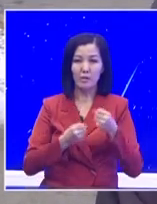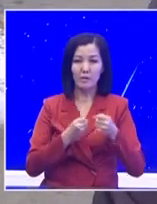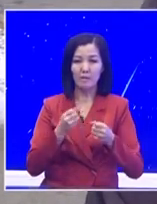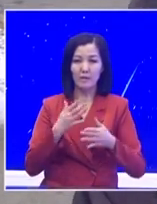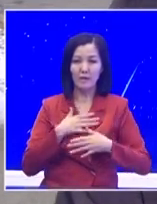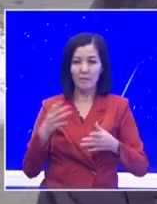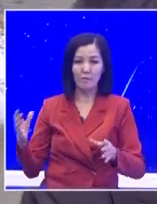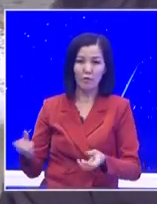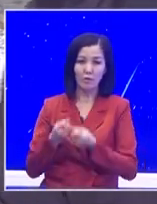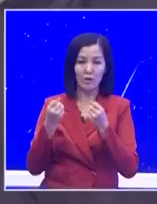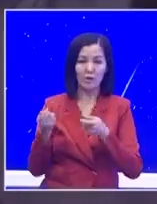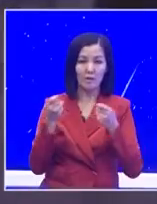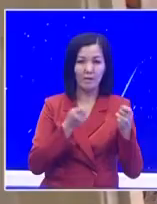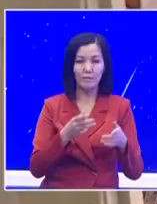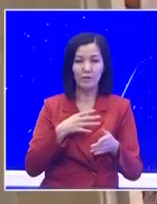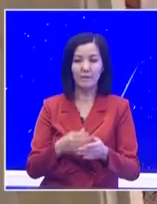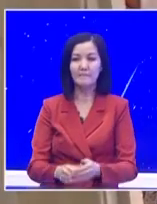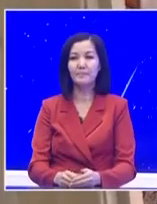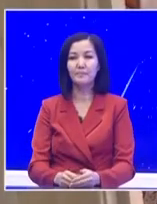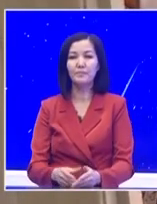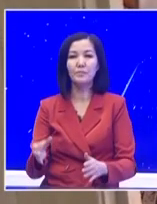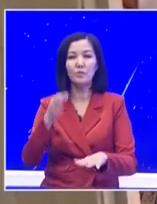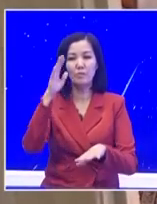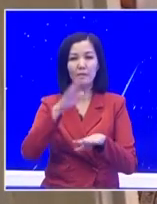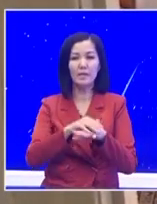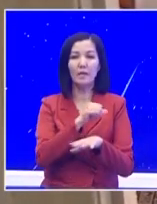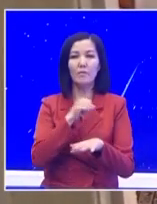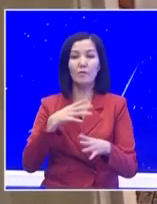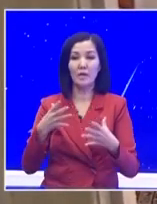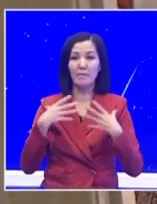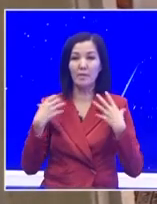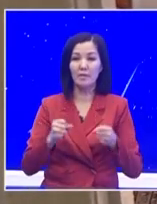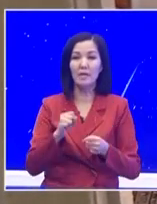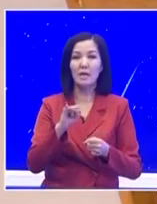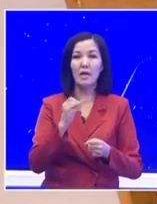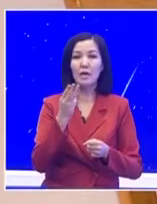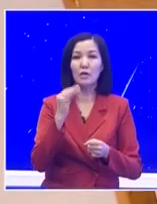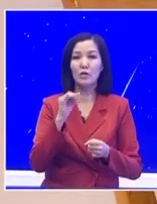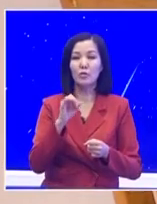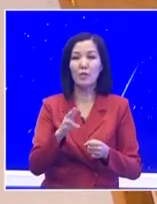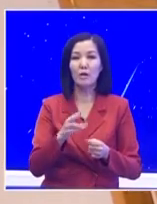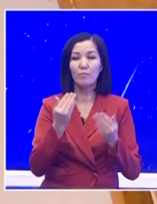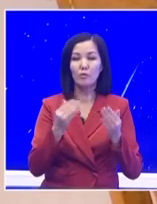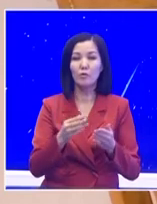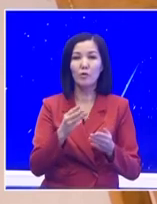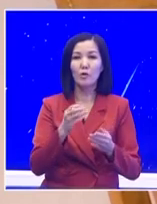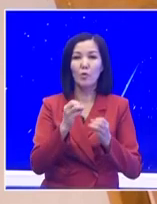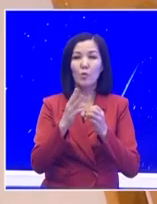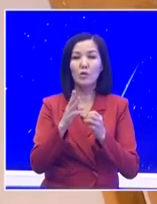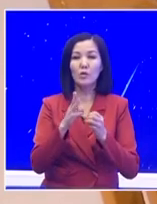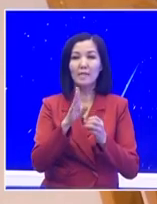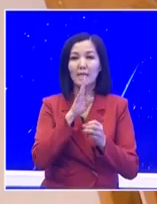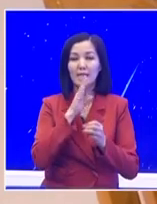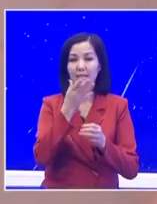құтқарып алып шықты. Тәуекел деп. Амандық Абасұлы өзі барып аман алып шыққан айшуақ бүгінде 13-те. Әдемі қыз болып